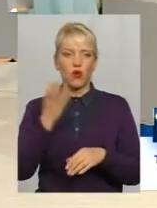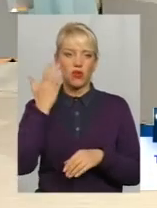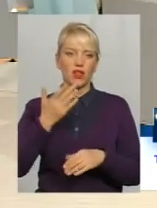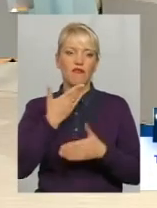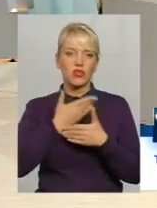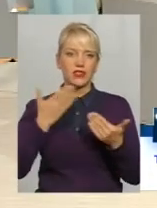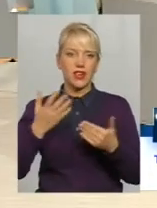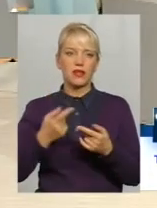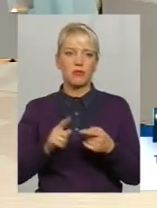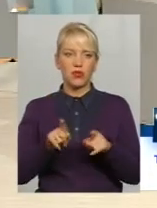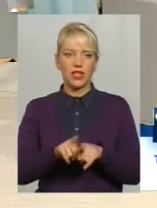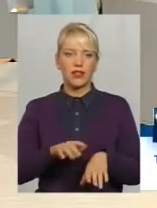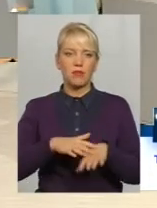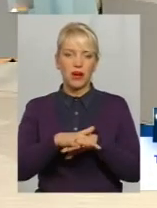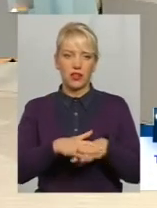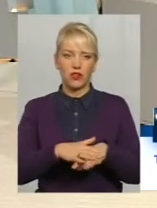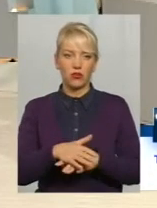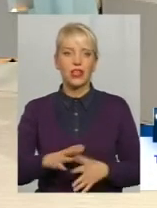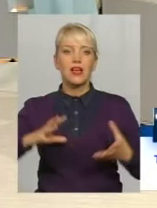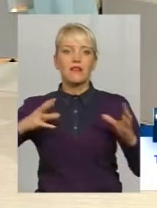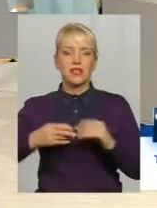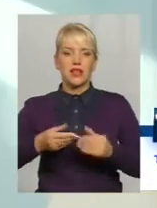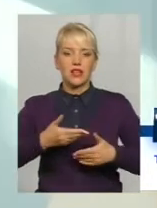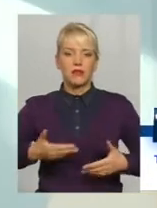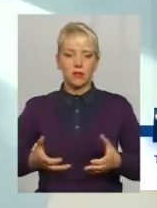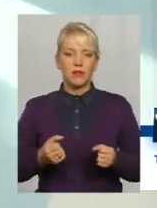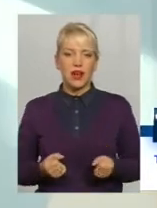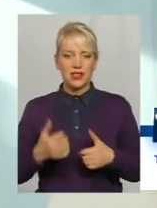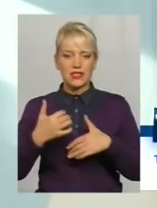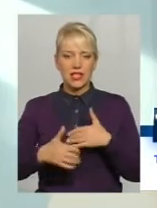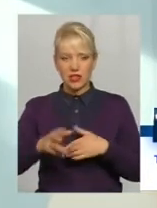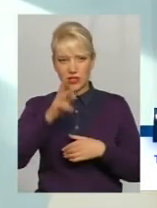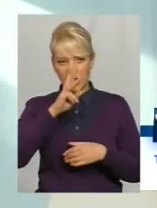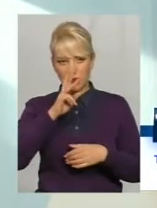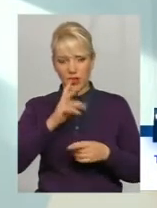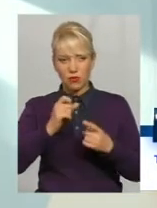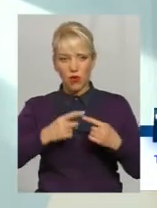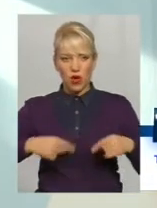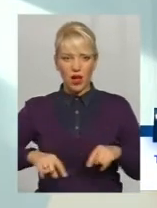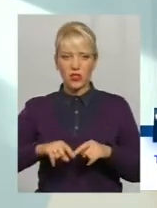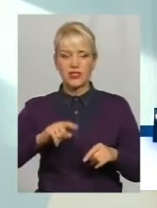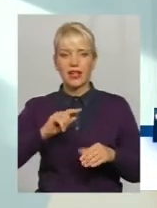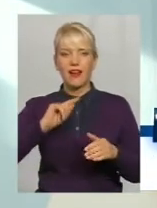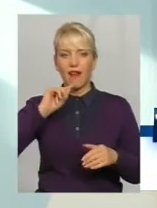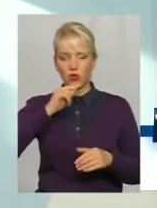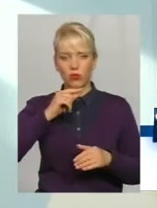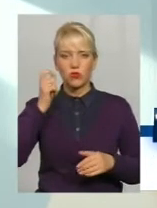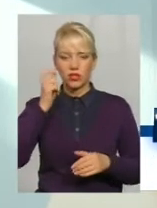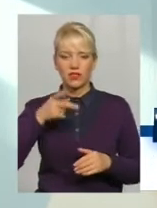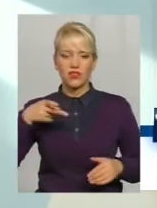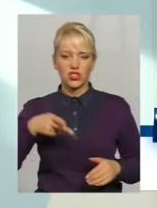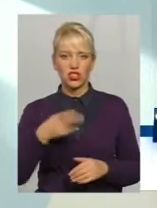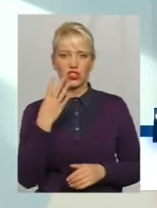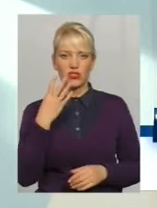подібні перерахунки? Взагалі-то ми брали середню заробітну плату по галузях економіки України ще за 2004 рік.